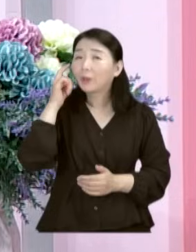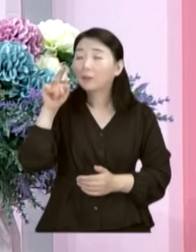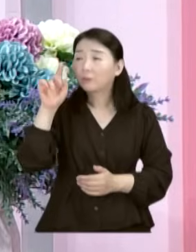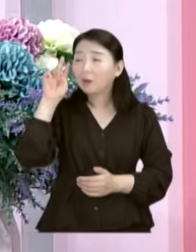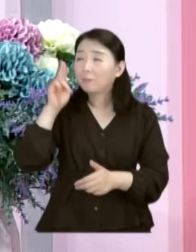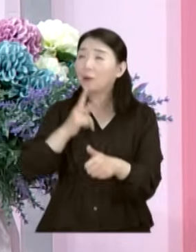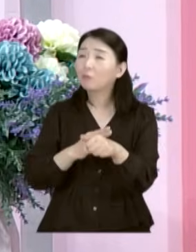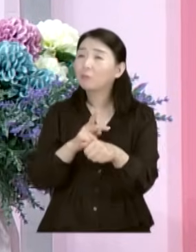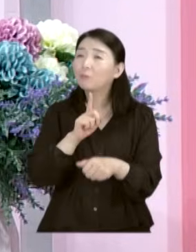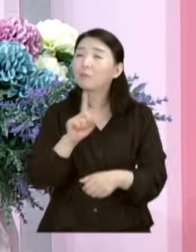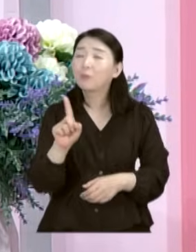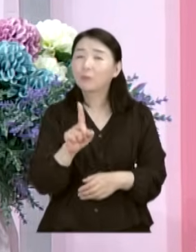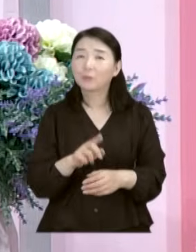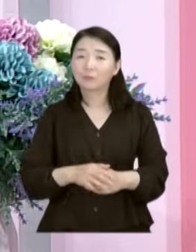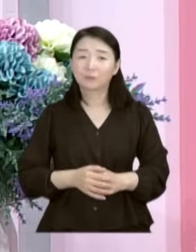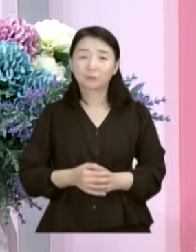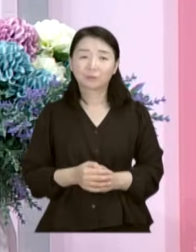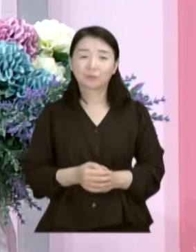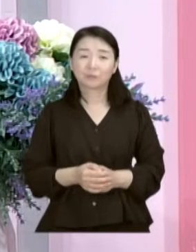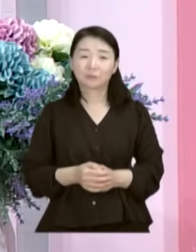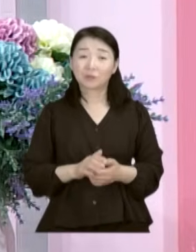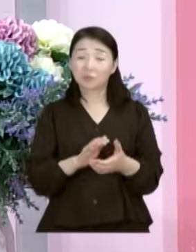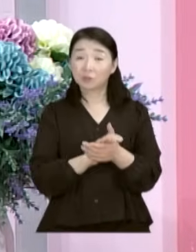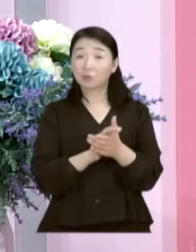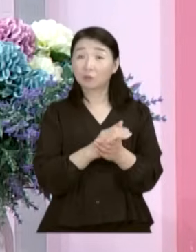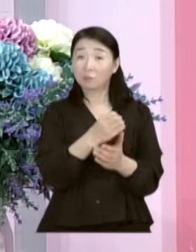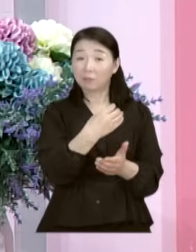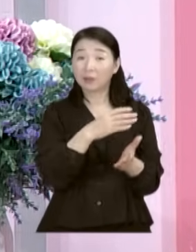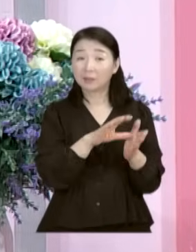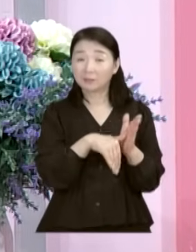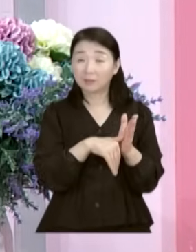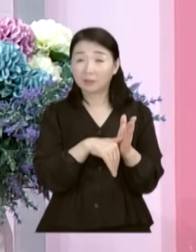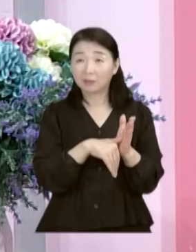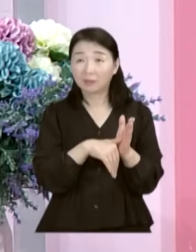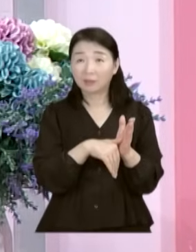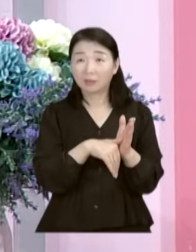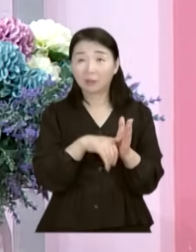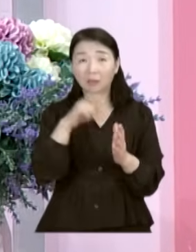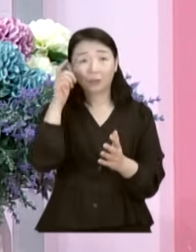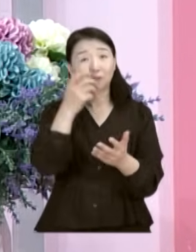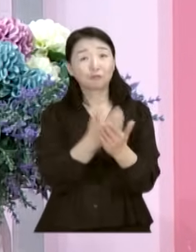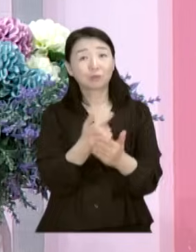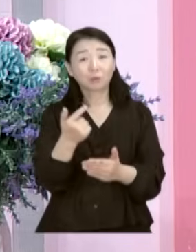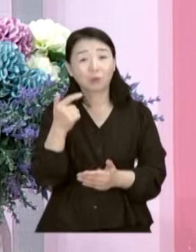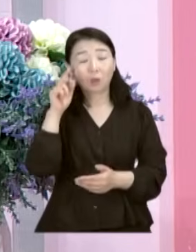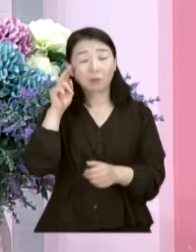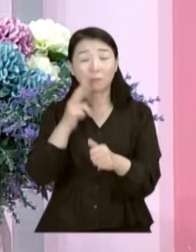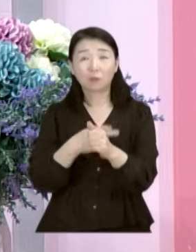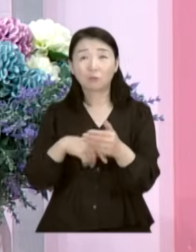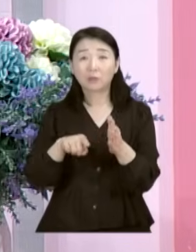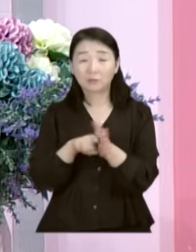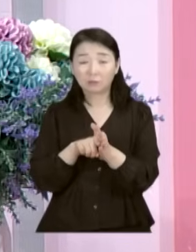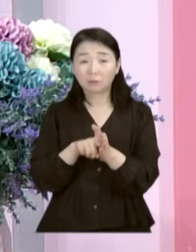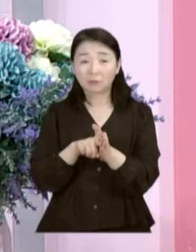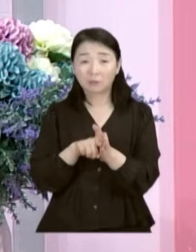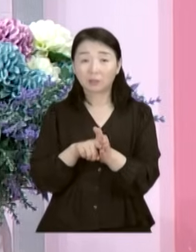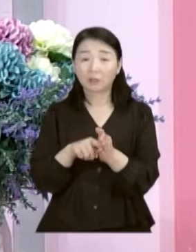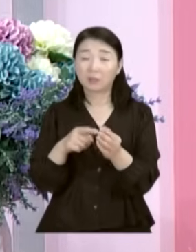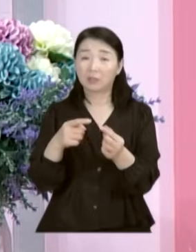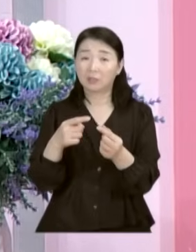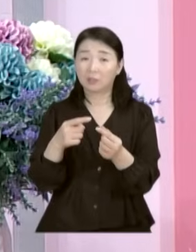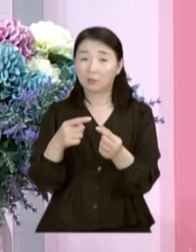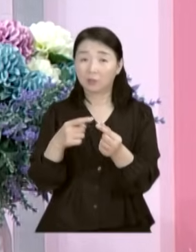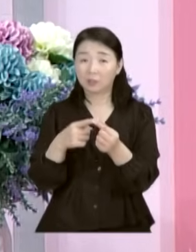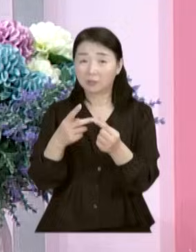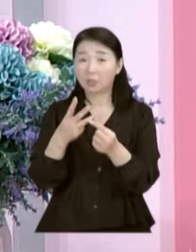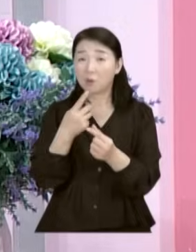왜 네가 기도 안해 네가 바울 사도냐 그 친구가 그 얘기해 준게 너무 커서 바울 사도도 자기 가시게 세